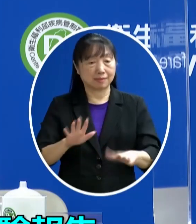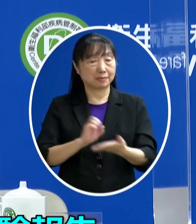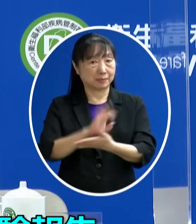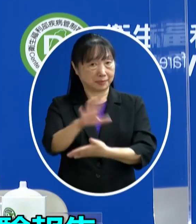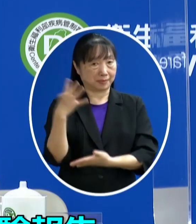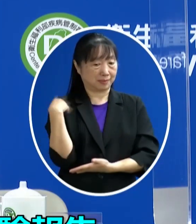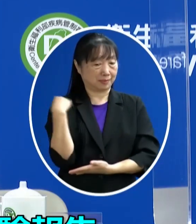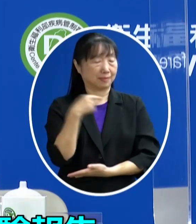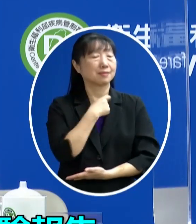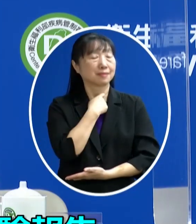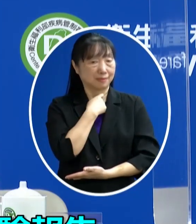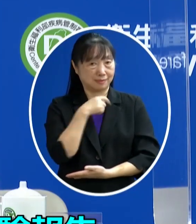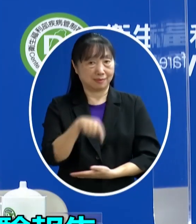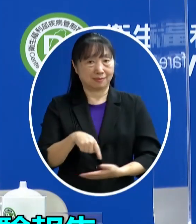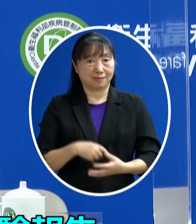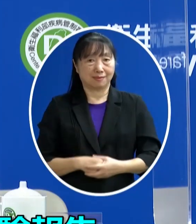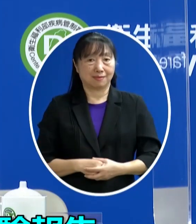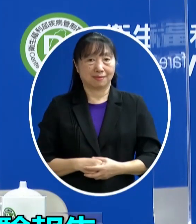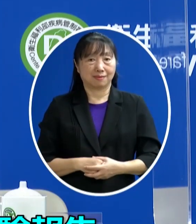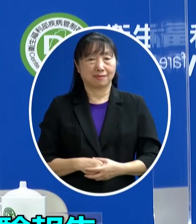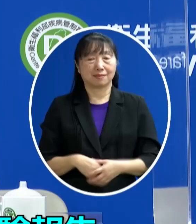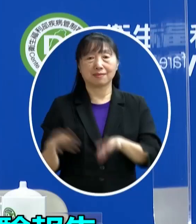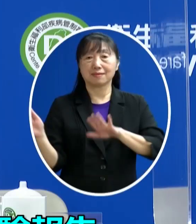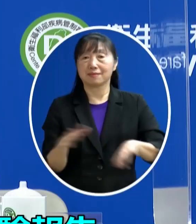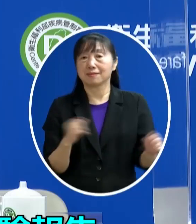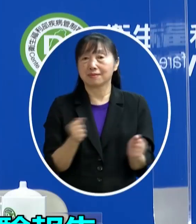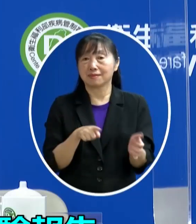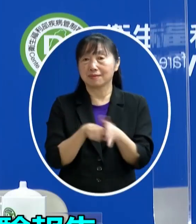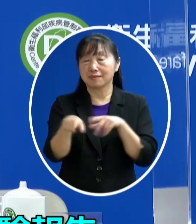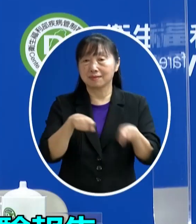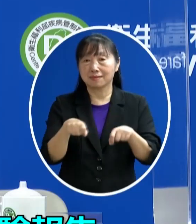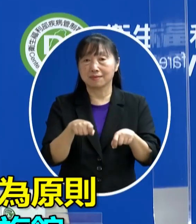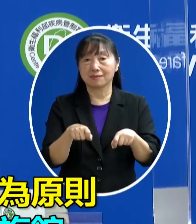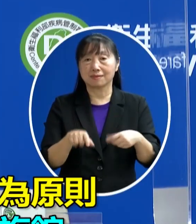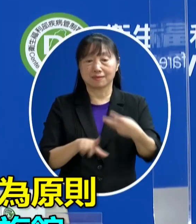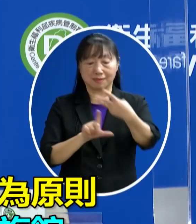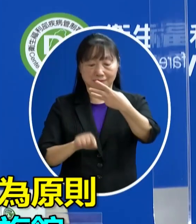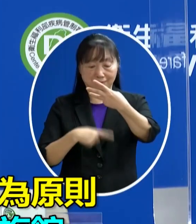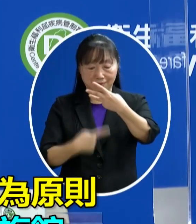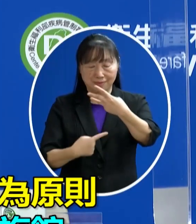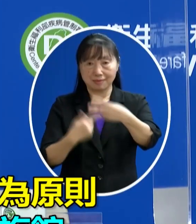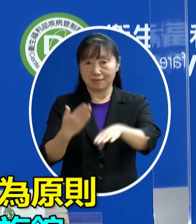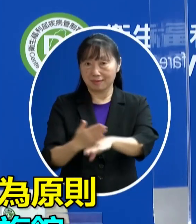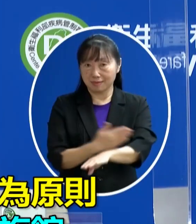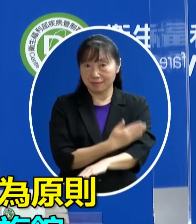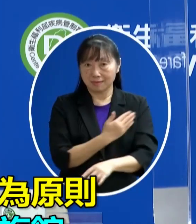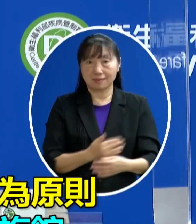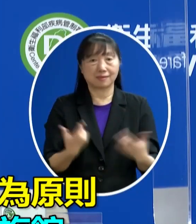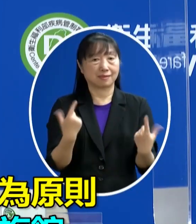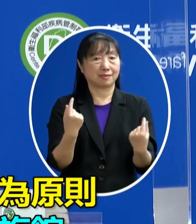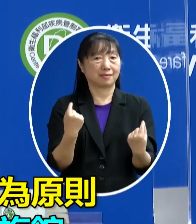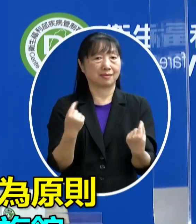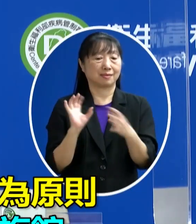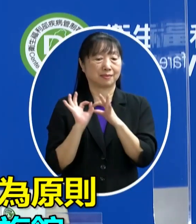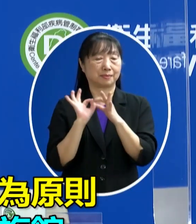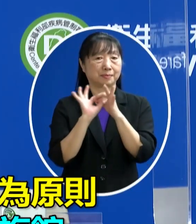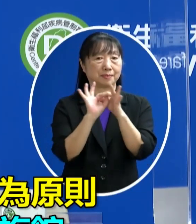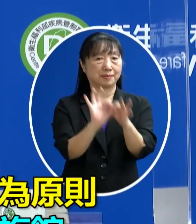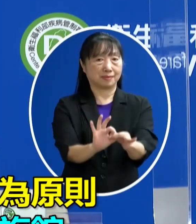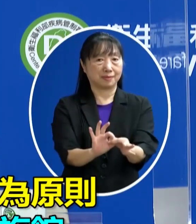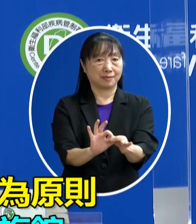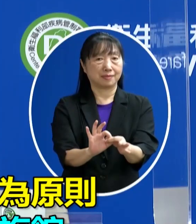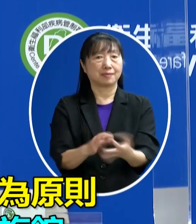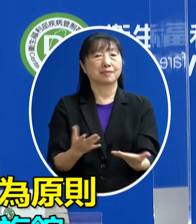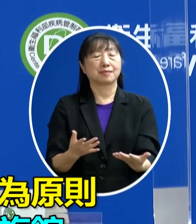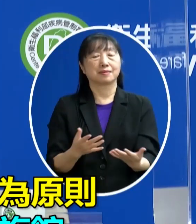没有变化，基本上在秋冬专案在3月1号起哈，它还是持续的哈，照原